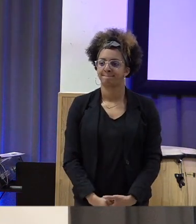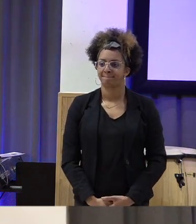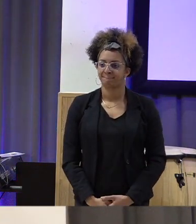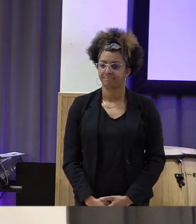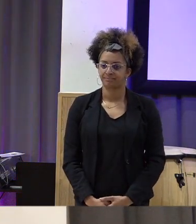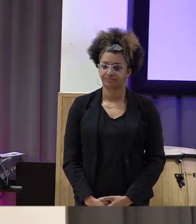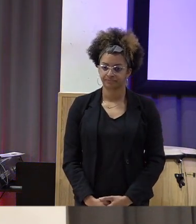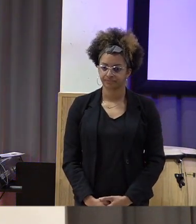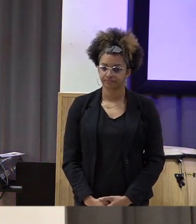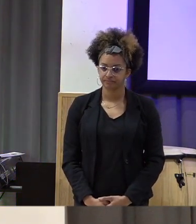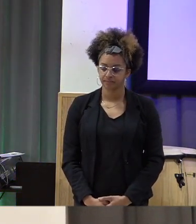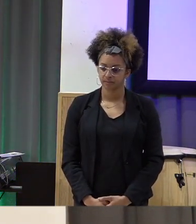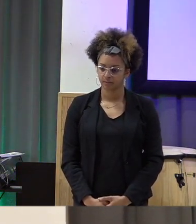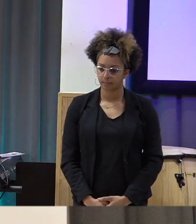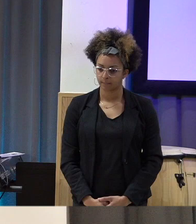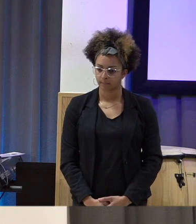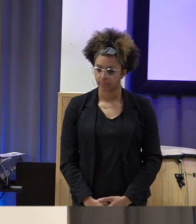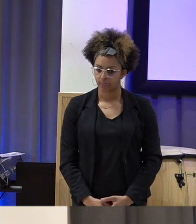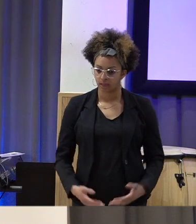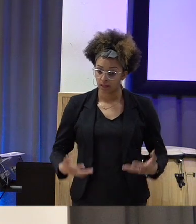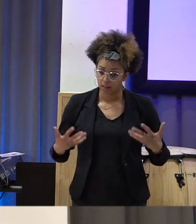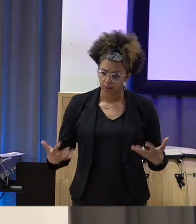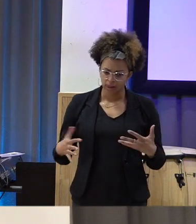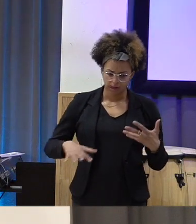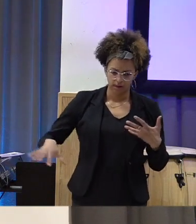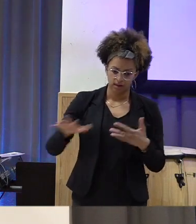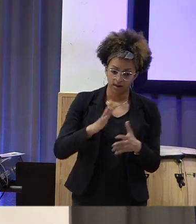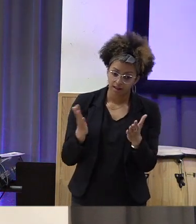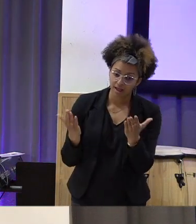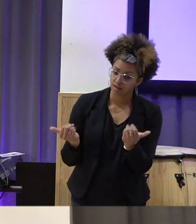Ils attendent celui qui vient.